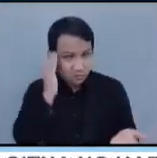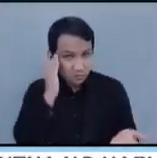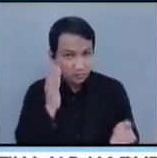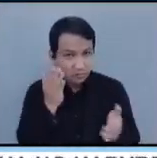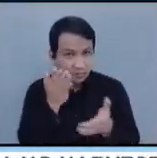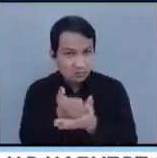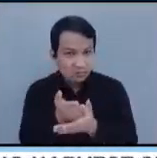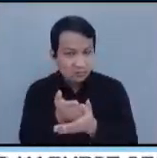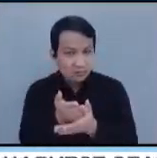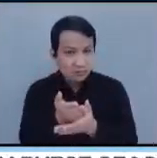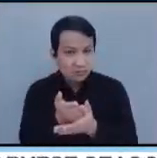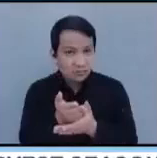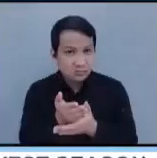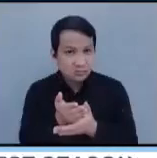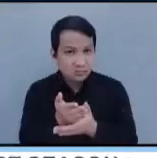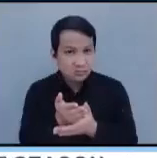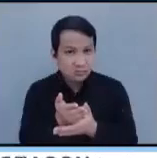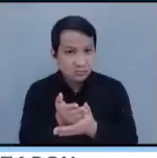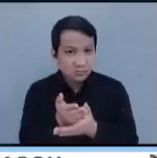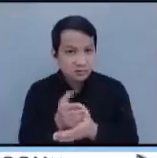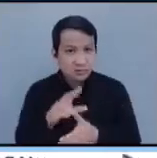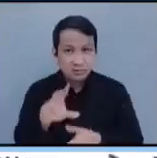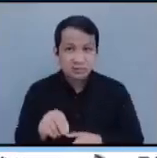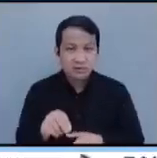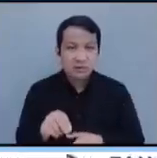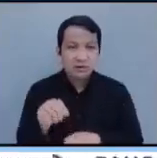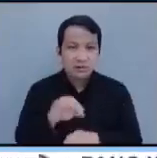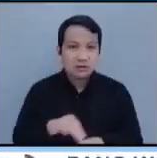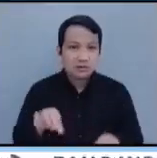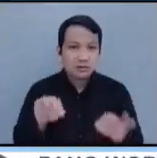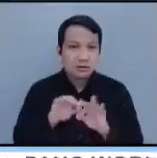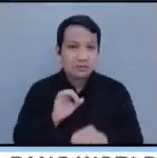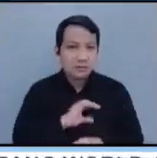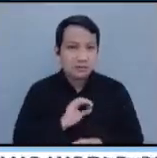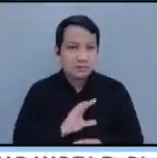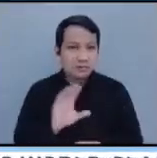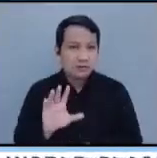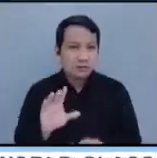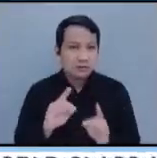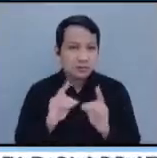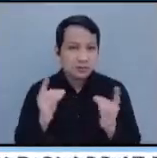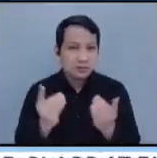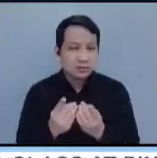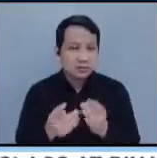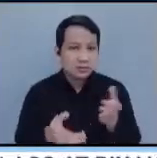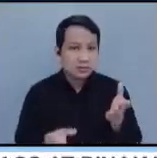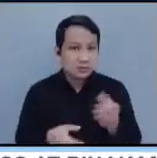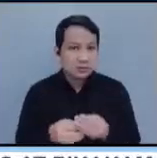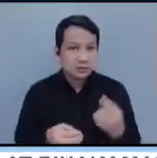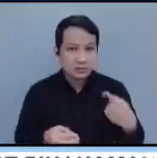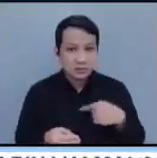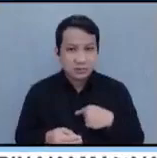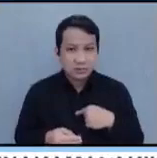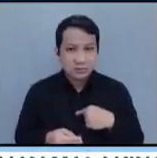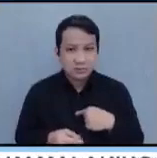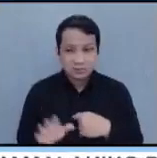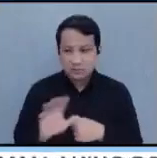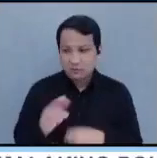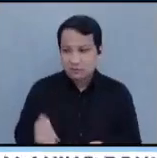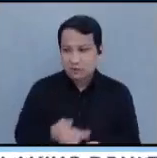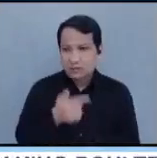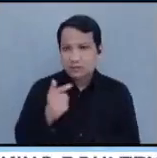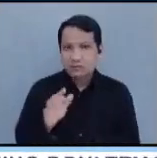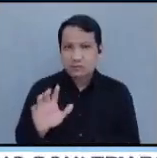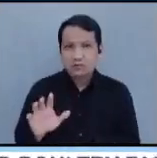hindi but we have to compensate those damage atag na natin i-d o patagalin pa masyado So that's our